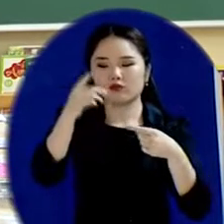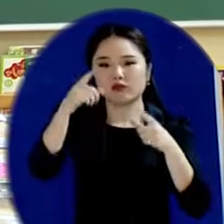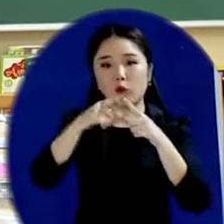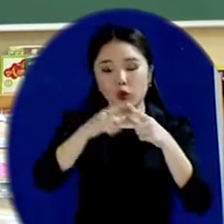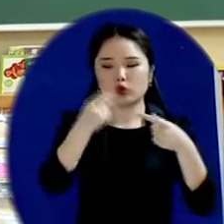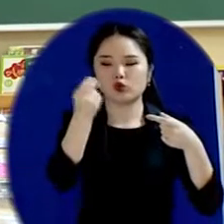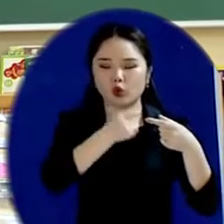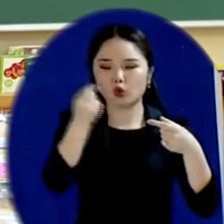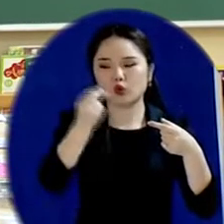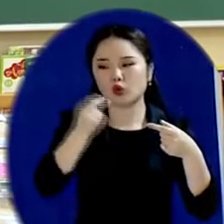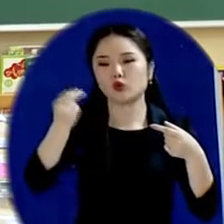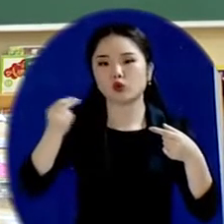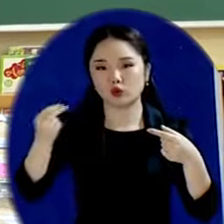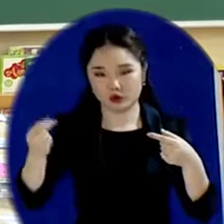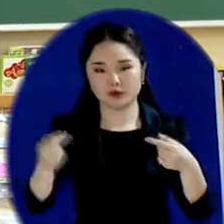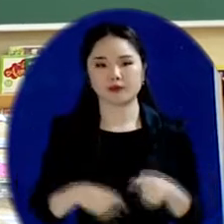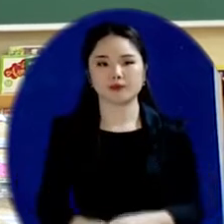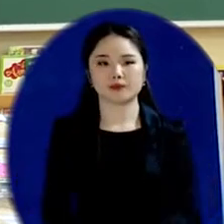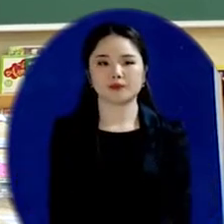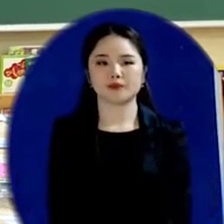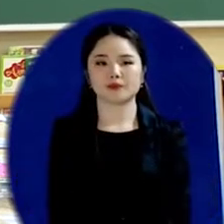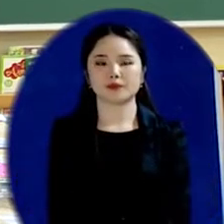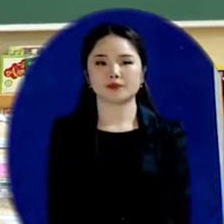нэрийнхээ харалтаа 4 ширхэг 5 гшүү